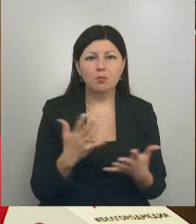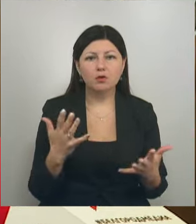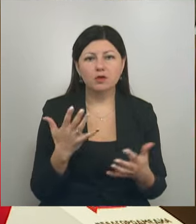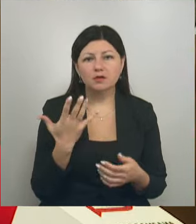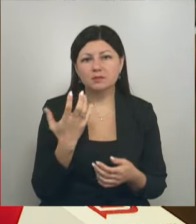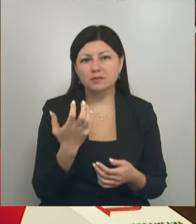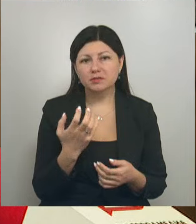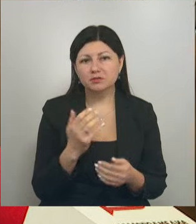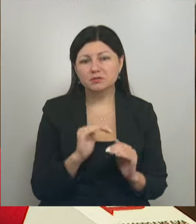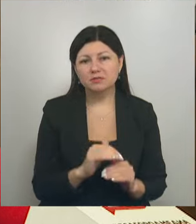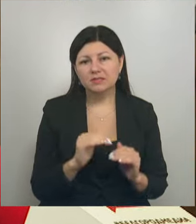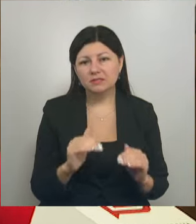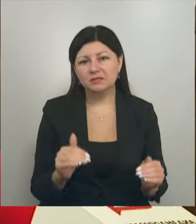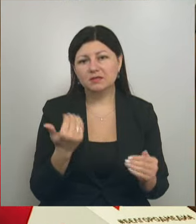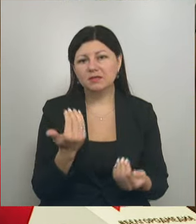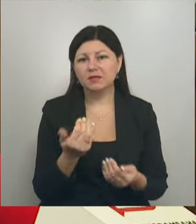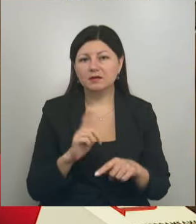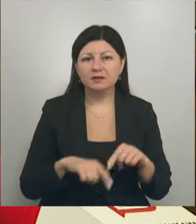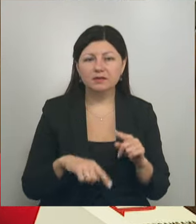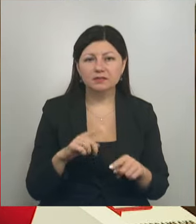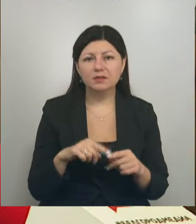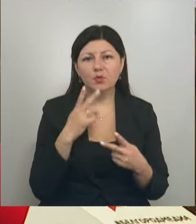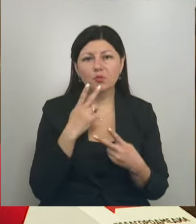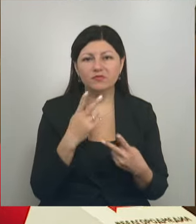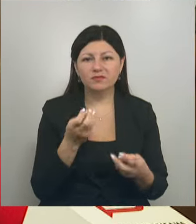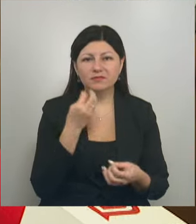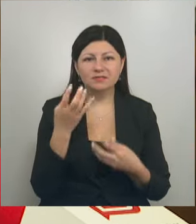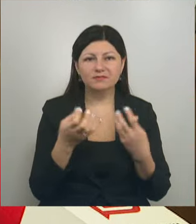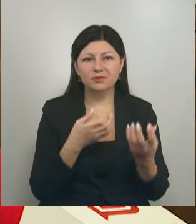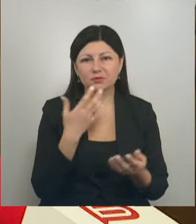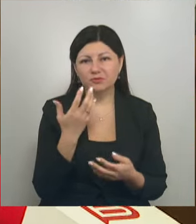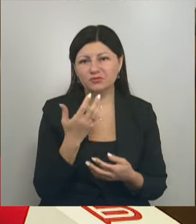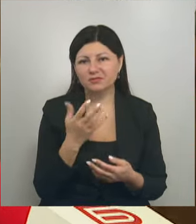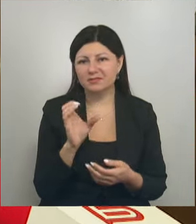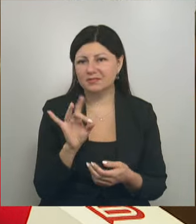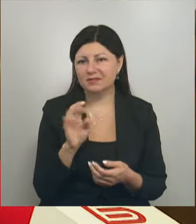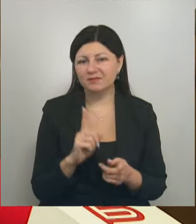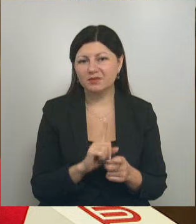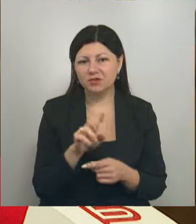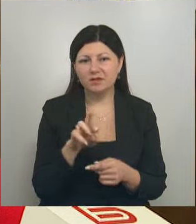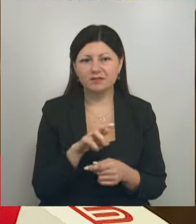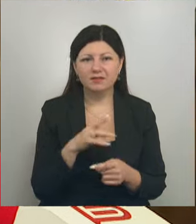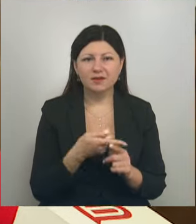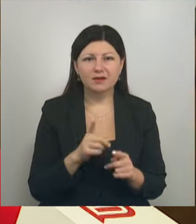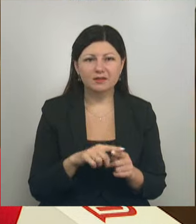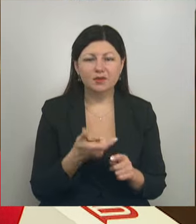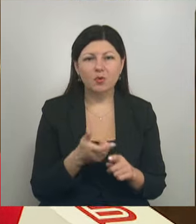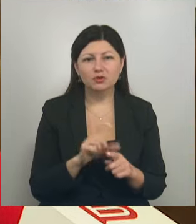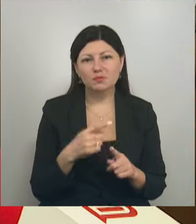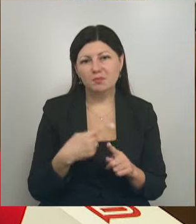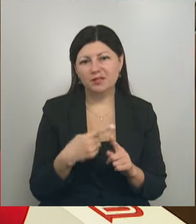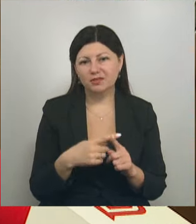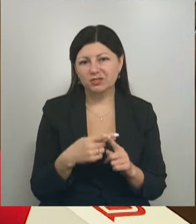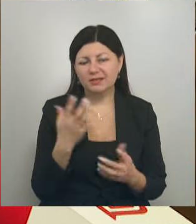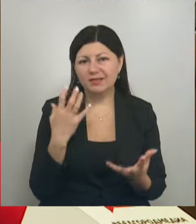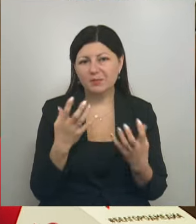500 детей, их родителей. И увидеть цветущую сирень в начале января, я думаю, это очень положительные эмоции